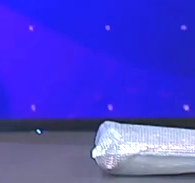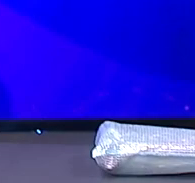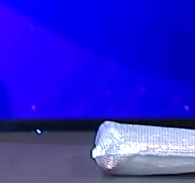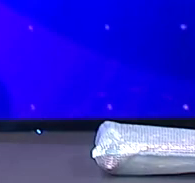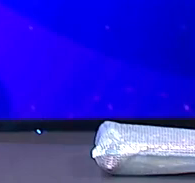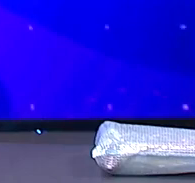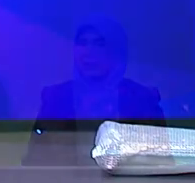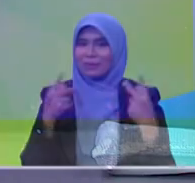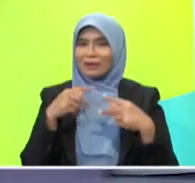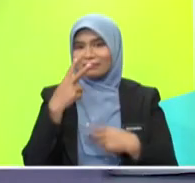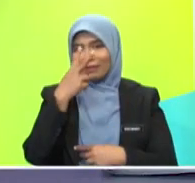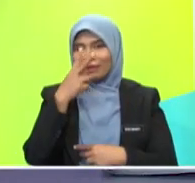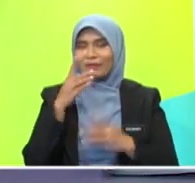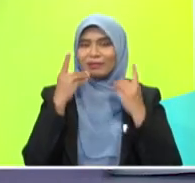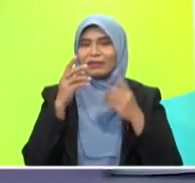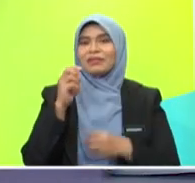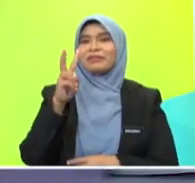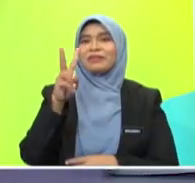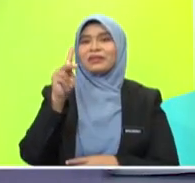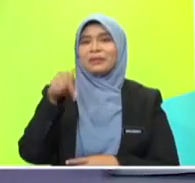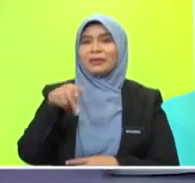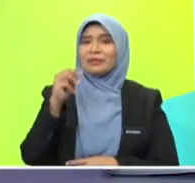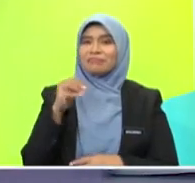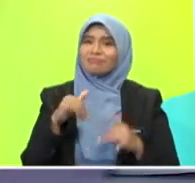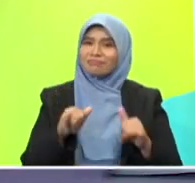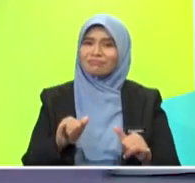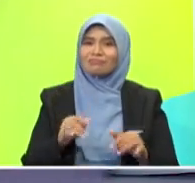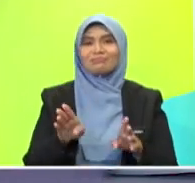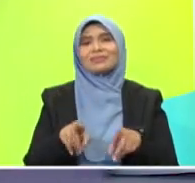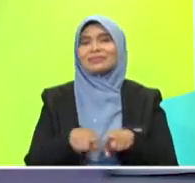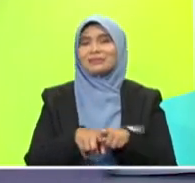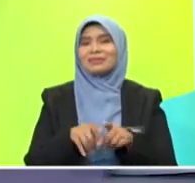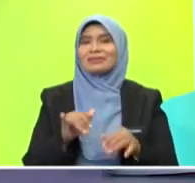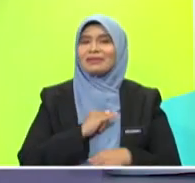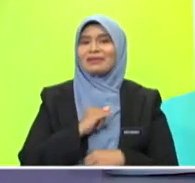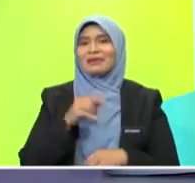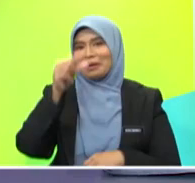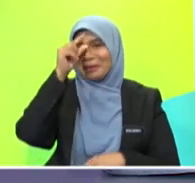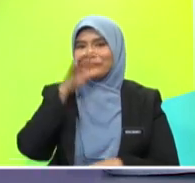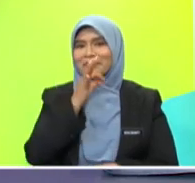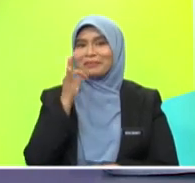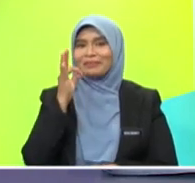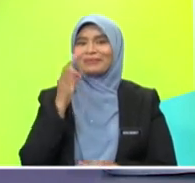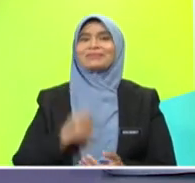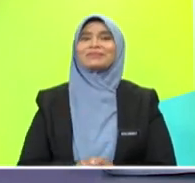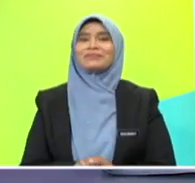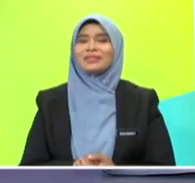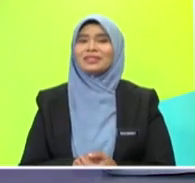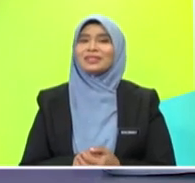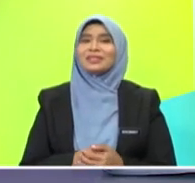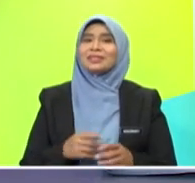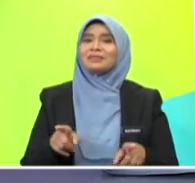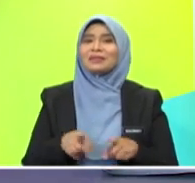selama kembali menonton masih lagi bersama dengan Abang Fizi ah ditemani oleh Cikgu